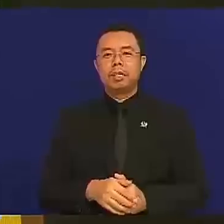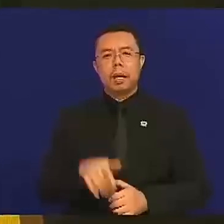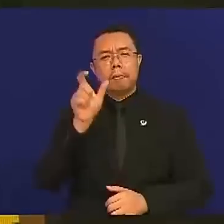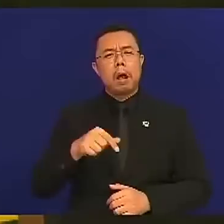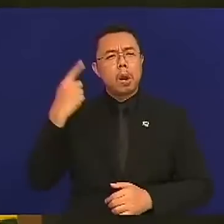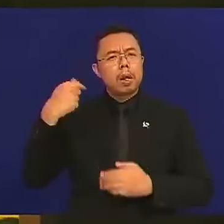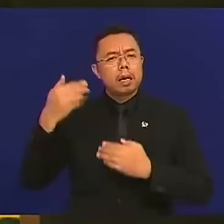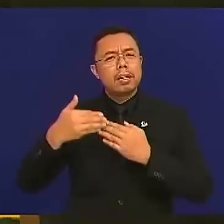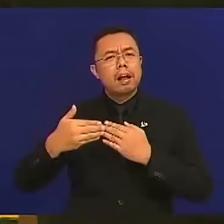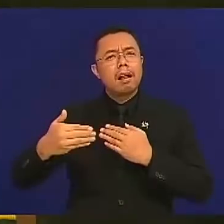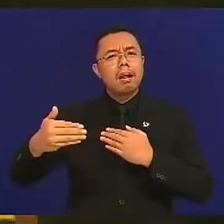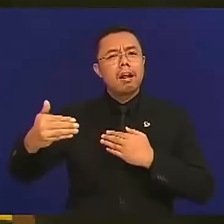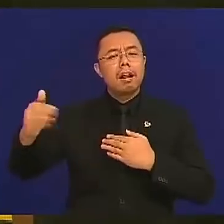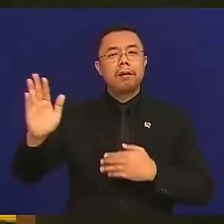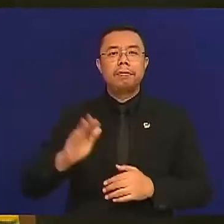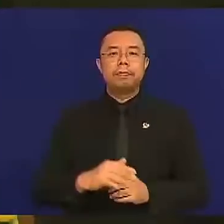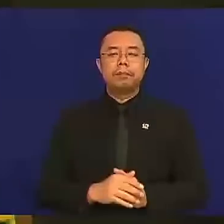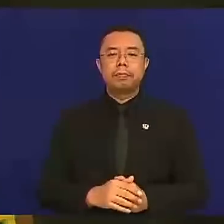Makhluk kekal.